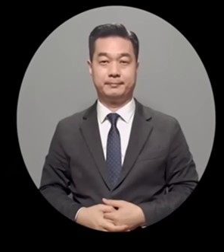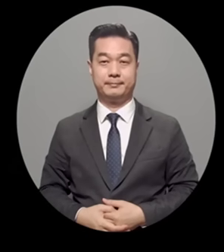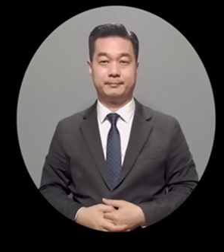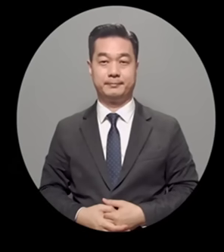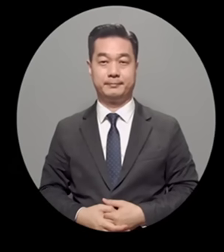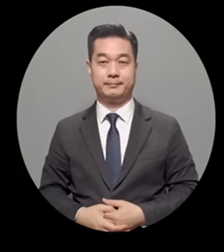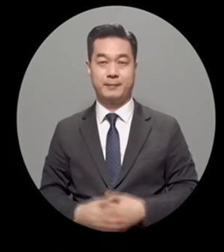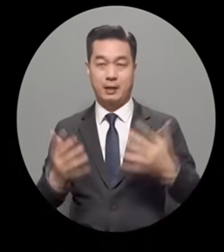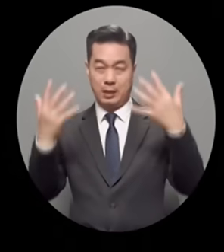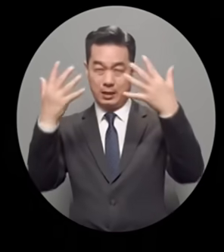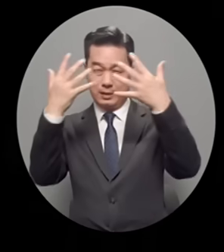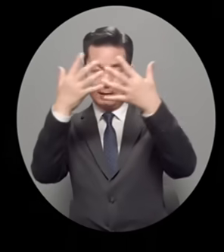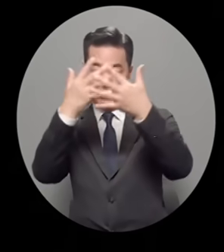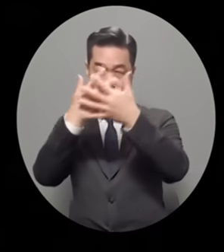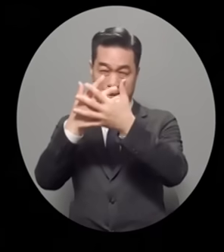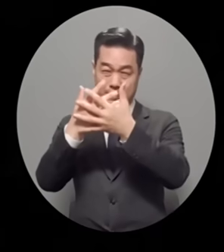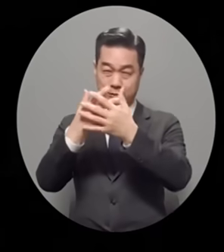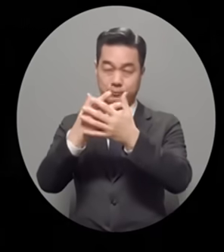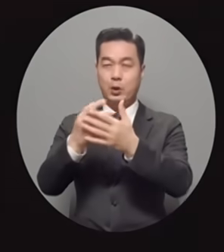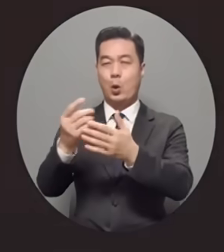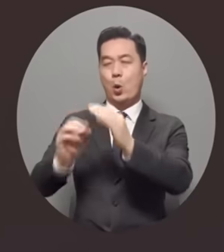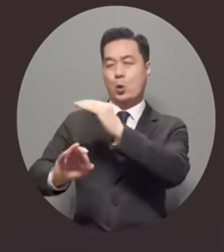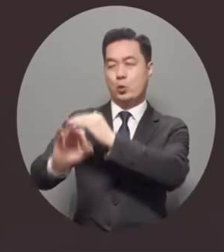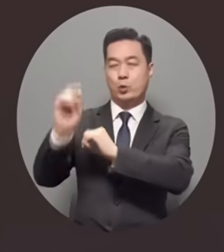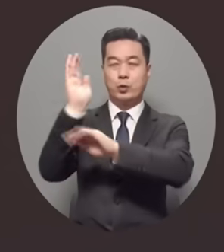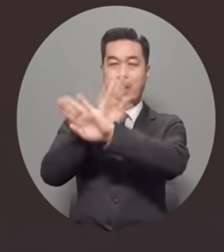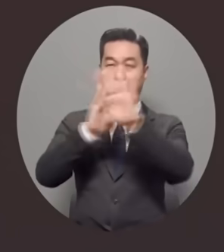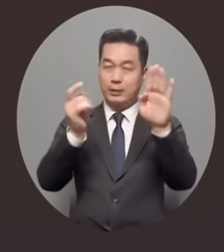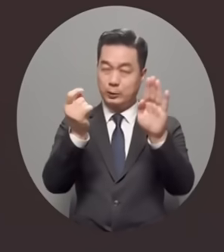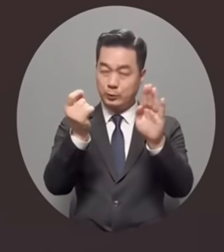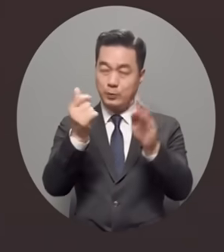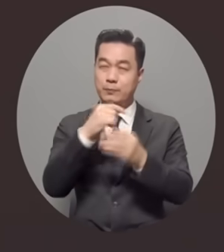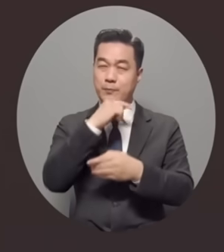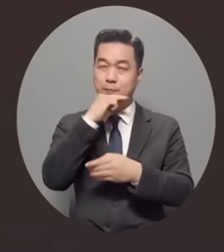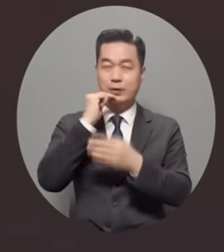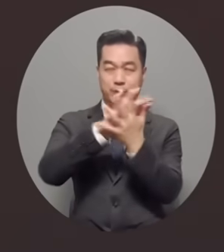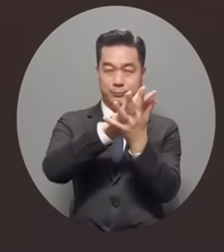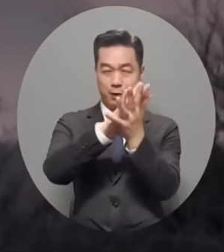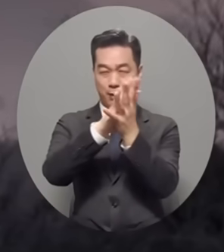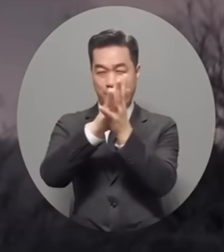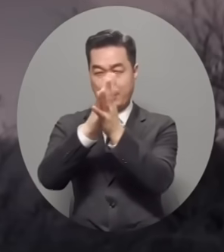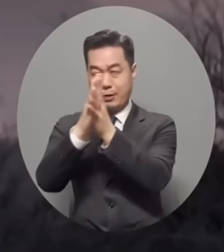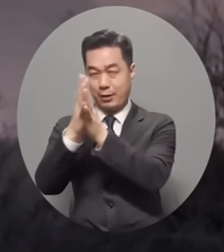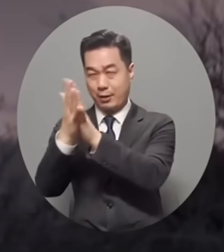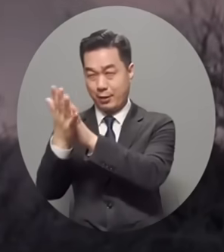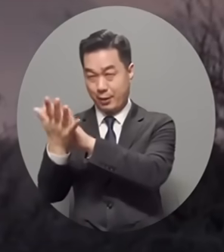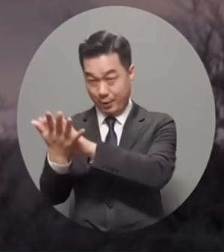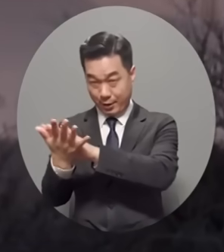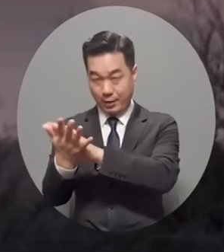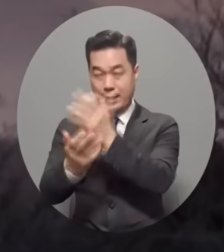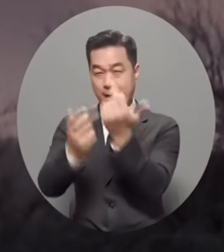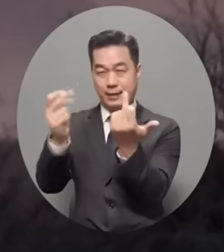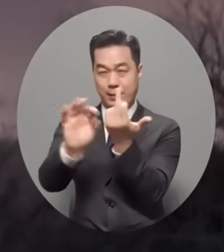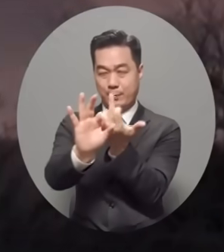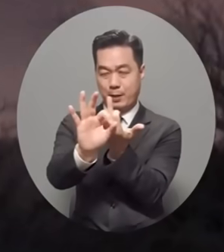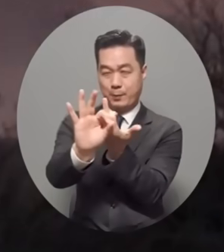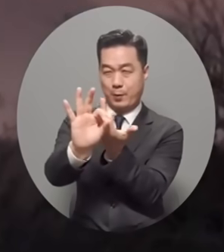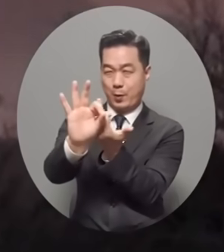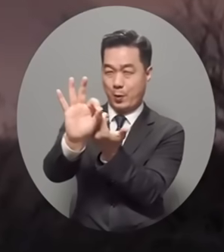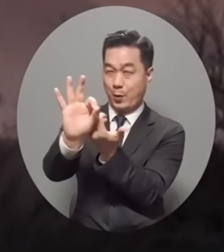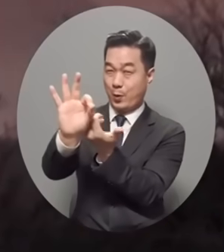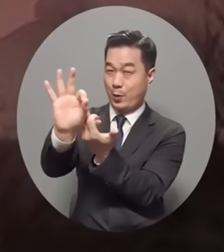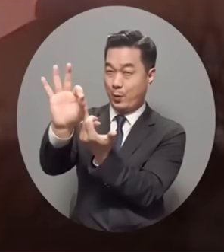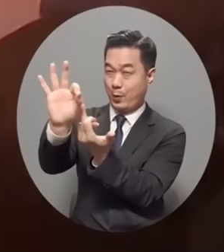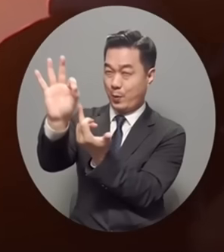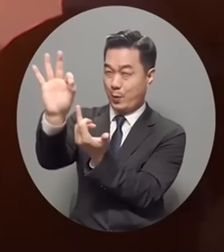짙은 어둠이 몰려가고 동쪽 하늘이 붉게 물들기 시작합니다. 곧이어 산 꼭대기 위로 붉은 태양이